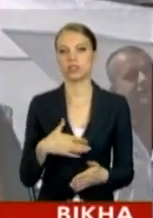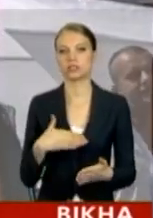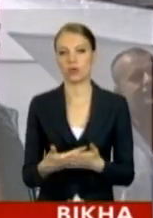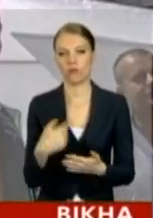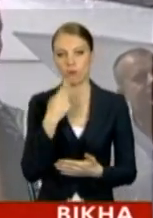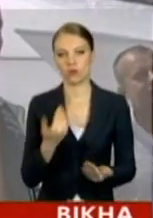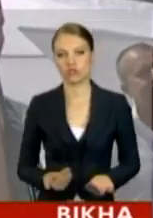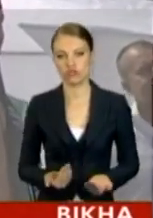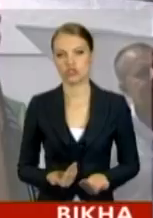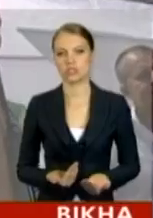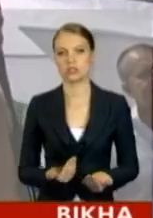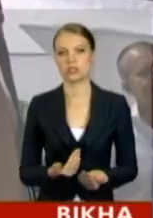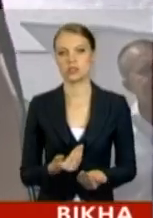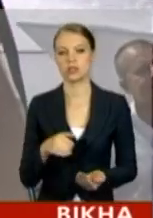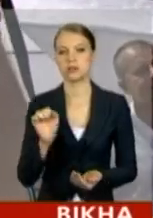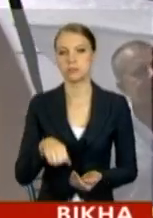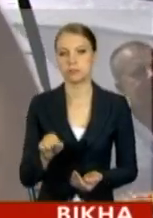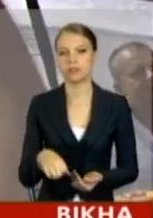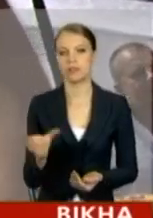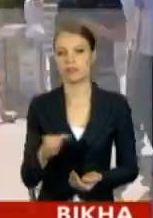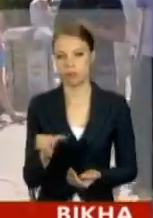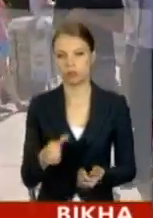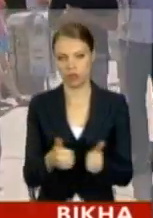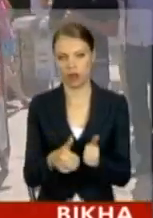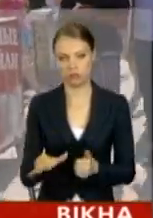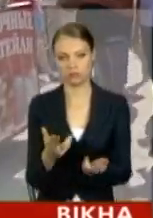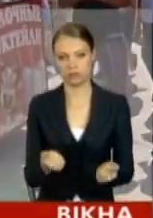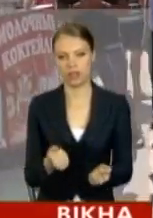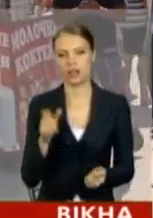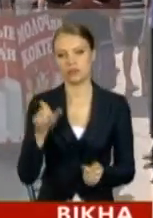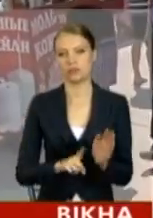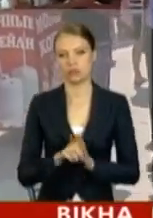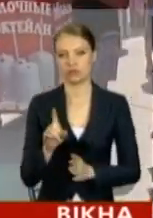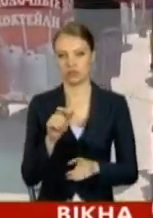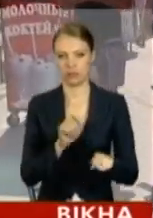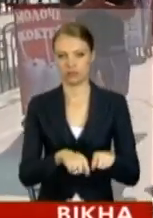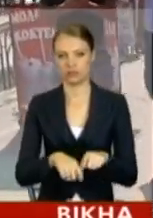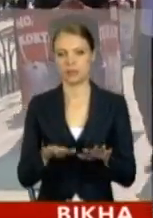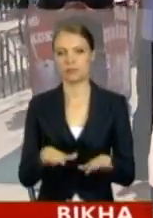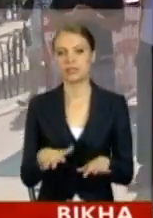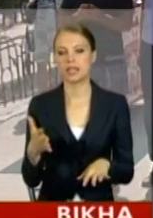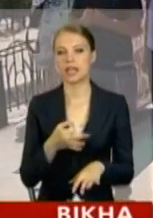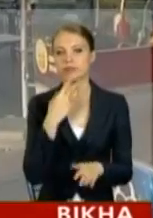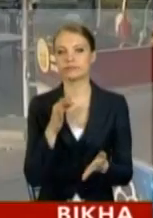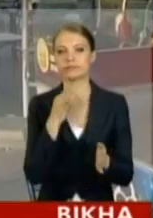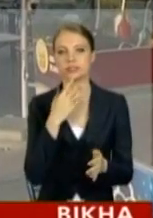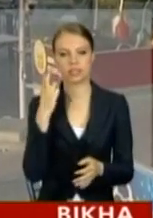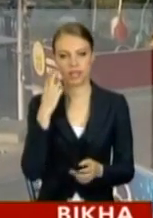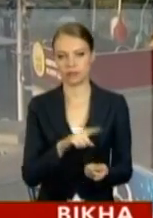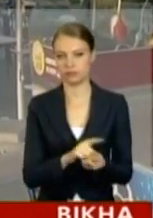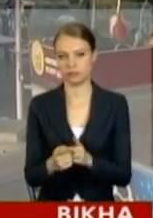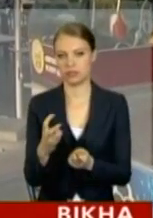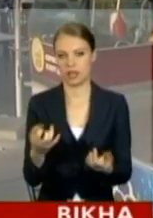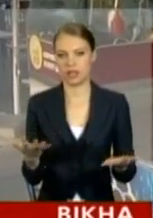рядом торгують півом, водкою і всім остальним. Да? Він же одразу береться за інспекцію. Місце, яке уподобали кияни,